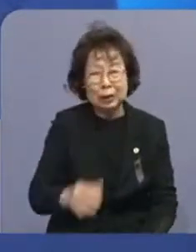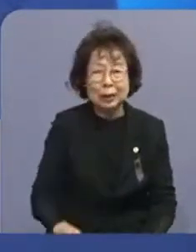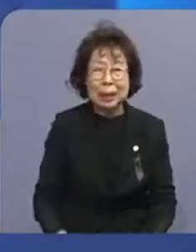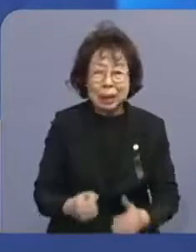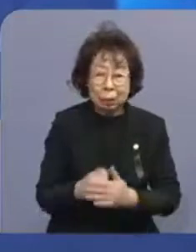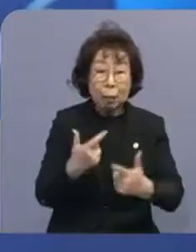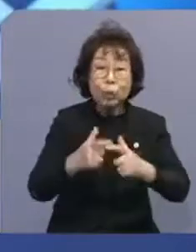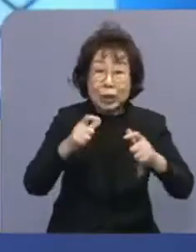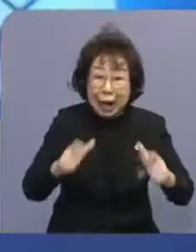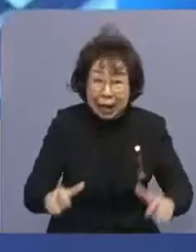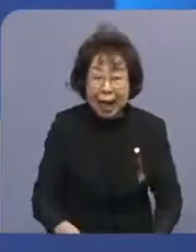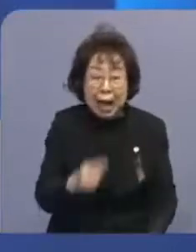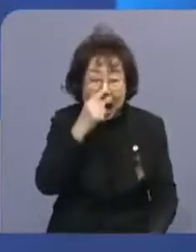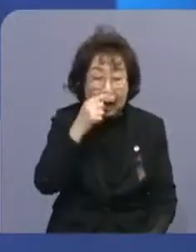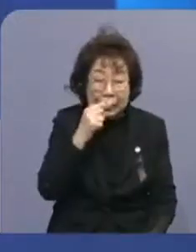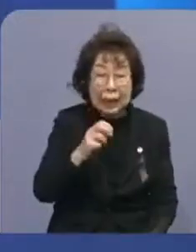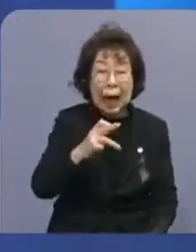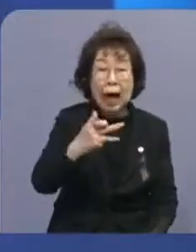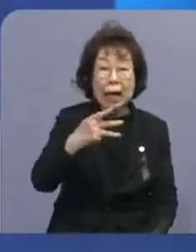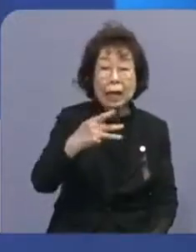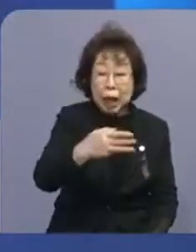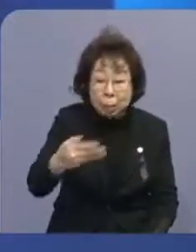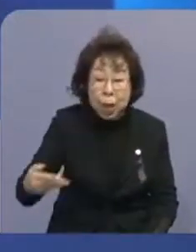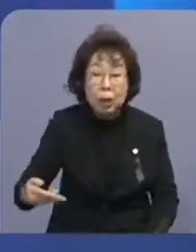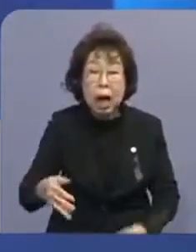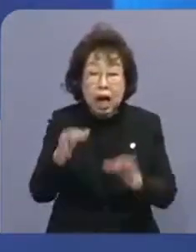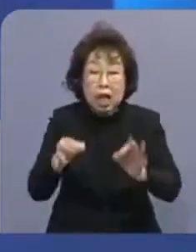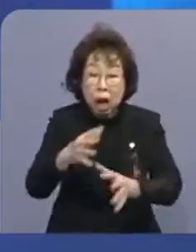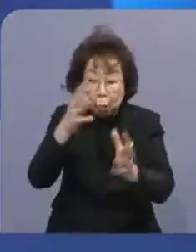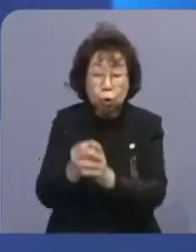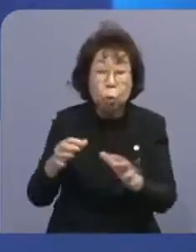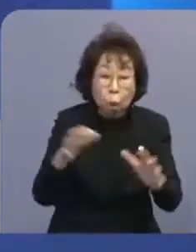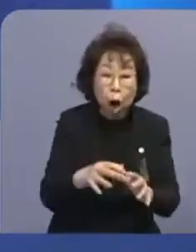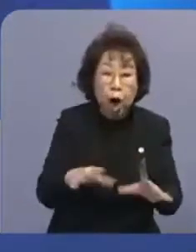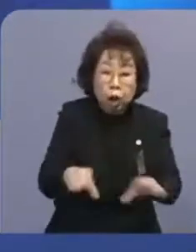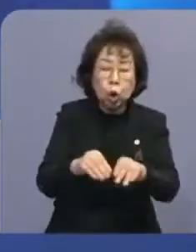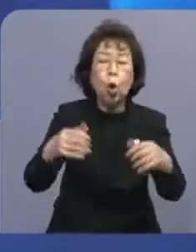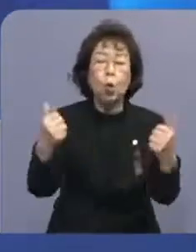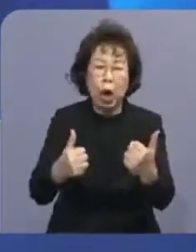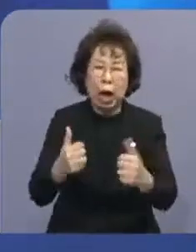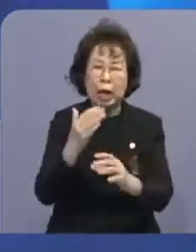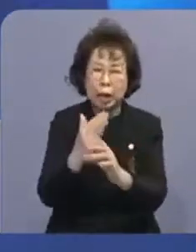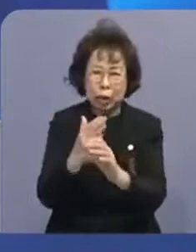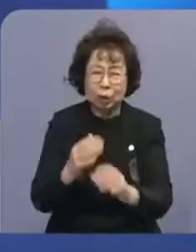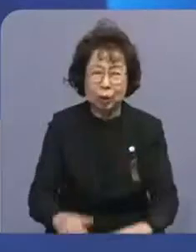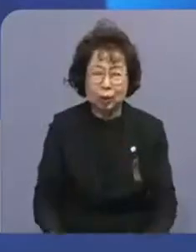가운데 부산에선 아시아태평양 예탁전문기관들이 모여 총회를 열고 있는데요.